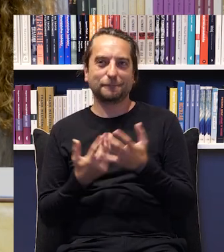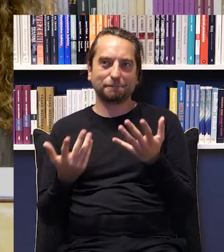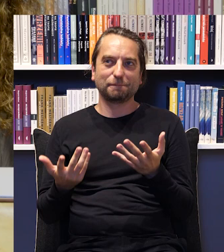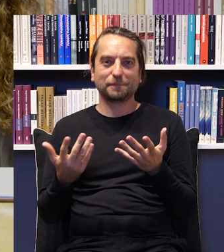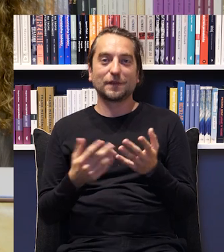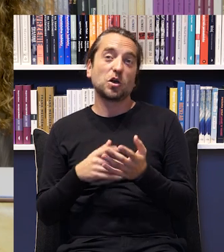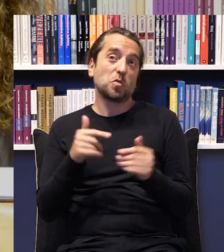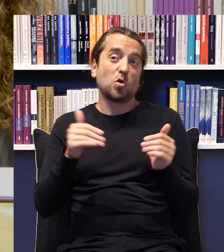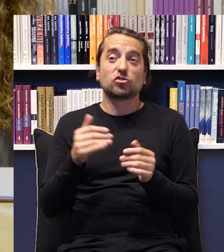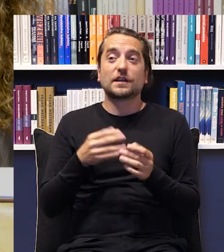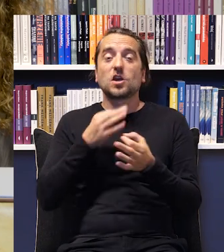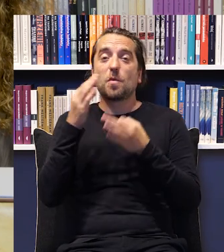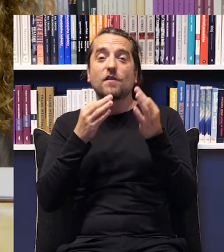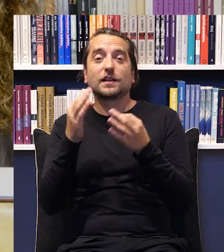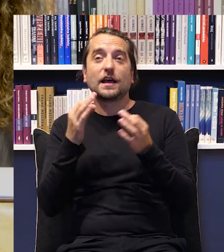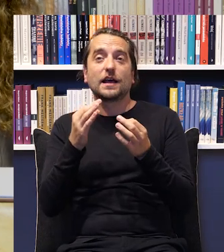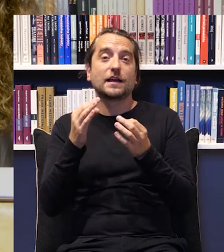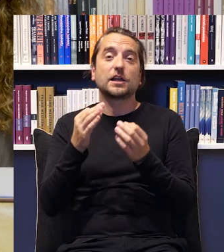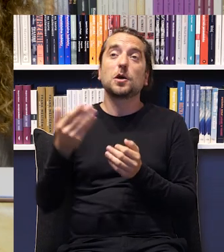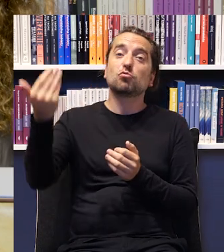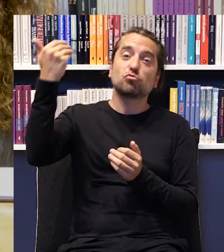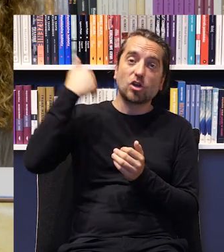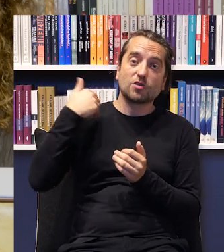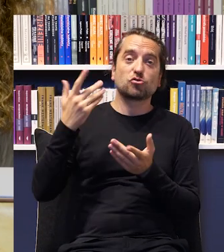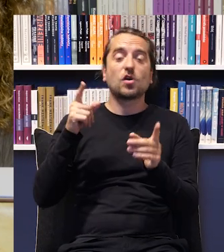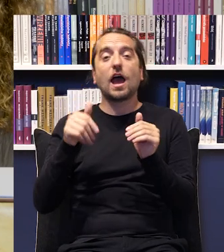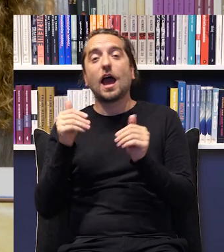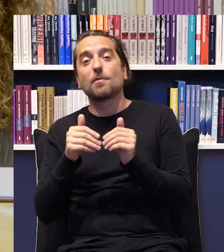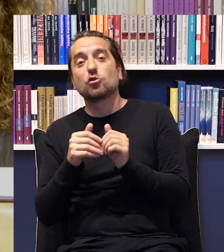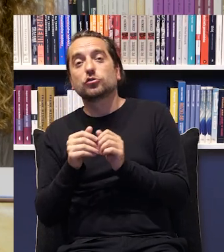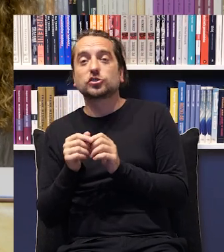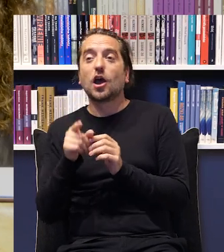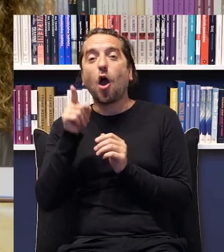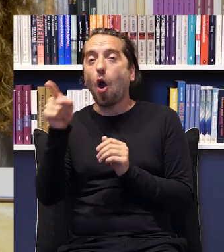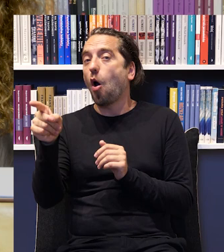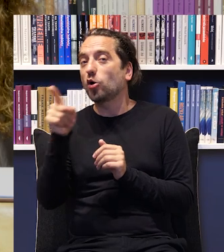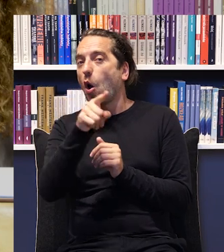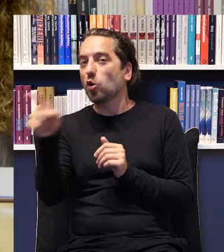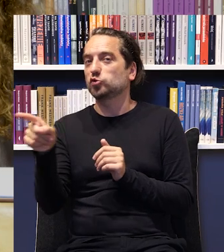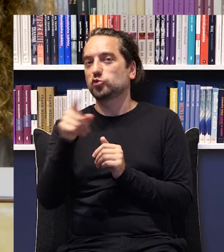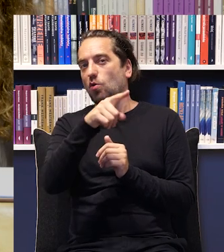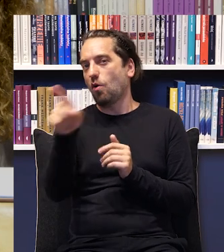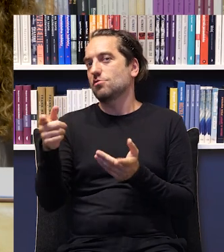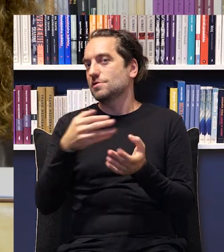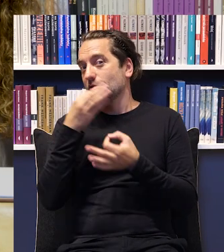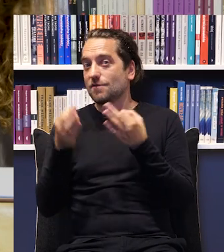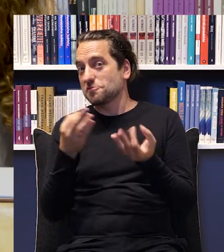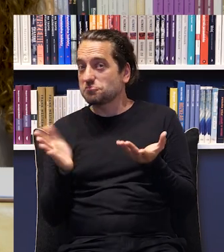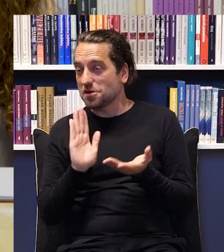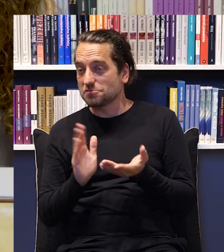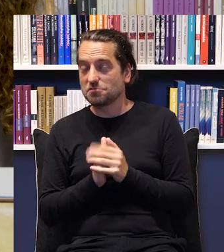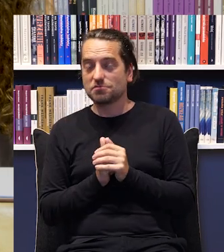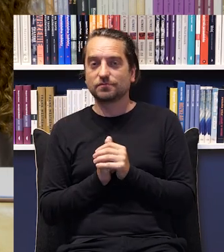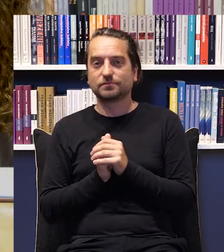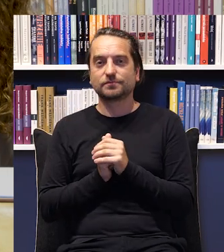wiem, w trzecioosobowej narracji nie przeszły, bo może już by trochę przegięły za bardzo, no nie? Że to już by może było bez sensu, w związku